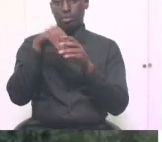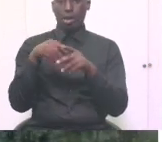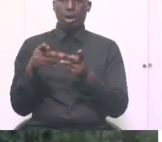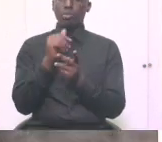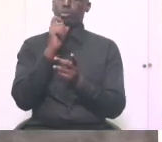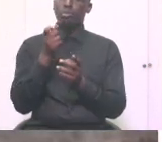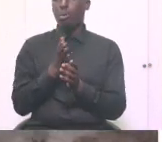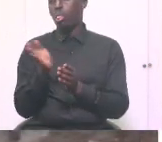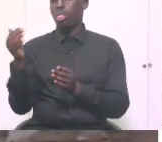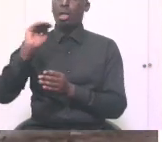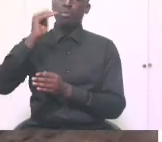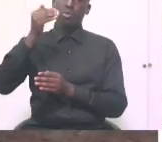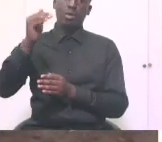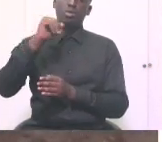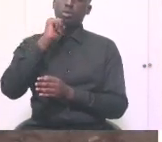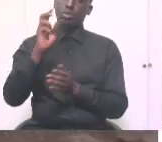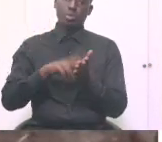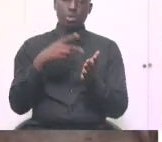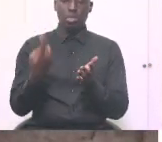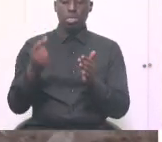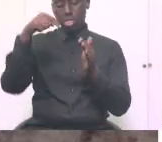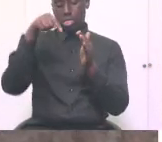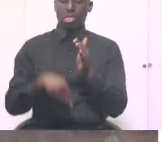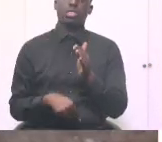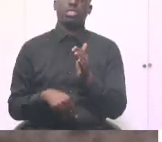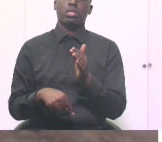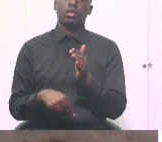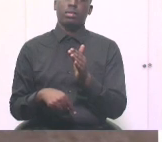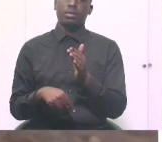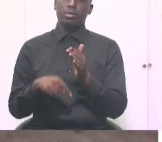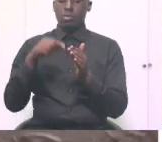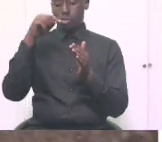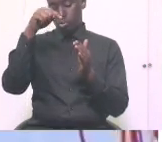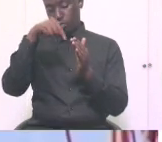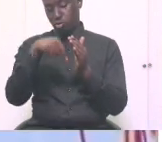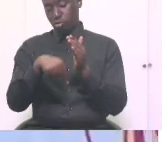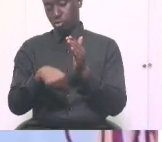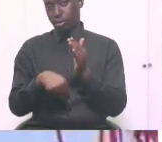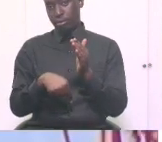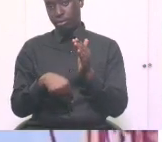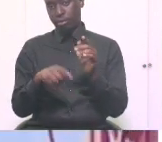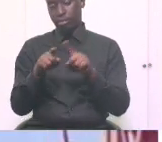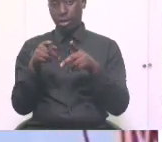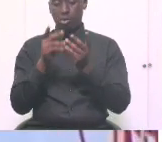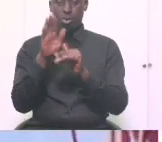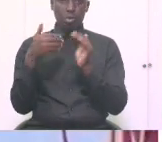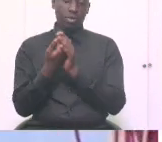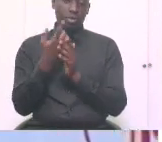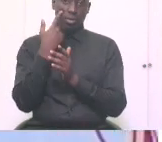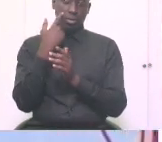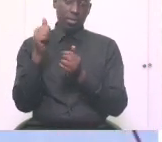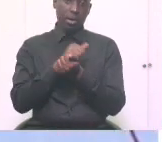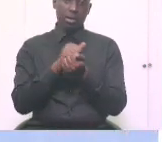bagomba kuzenguruka imisozi ngo utaza guhaba kugwa mu mwobo ni karombete ni ugucukura ngo uhera na hepfo hose mu cyaro urabona ko